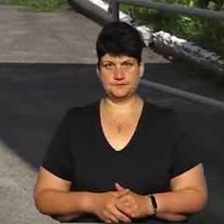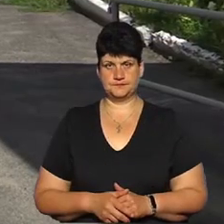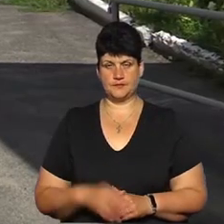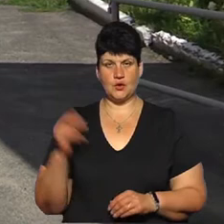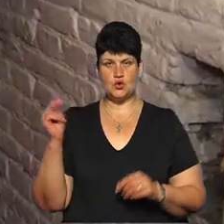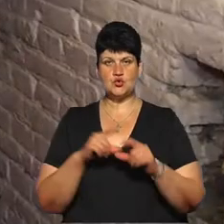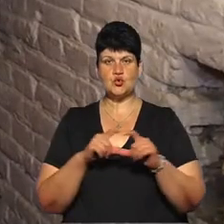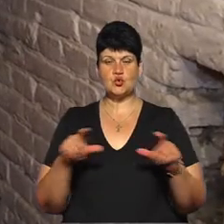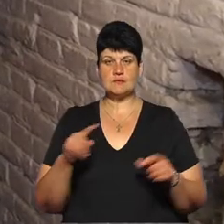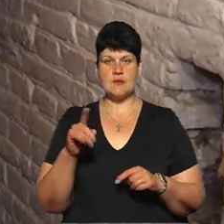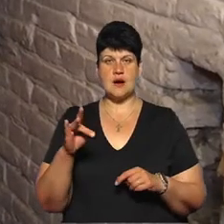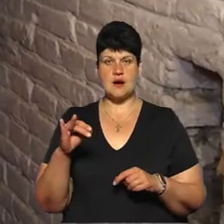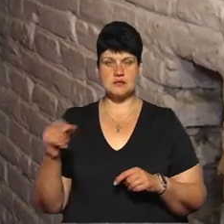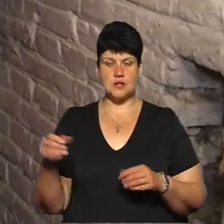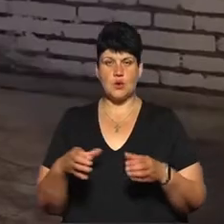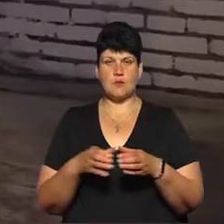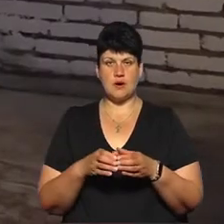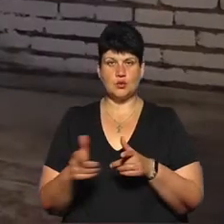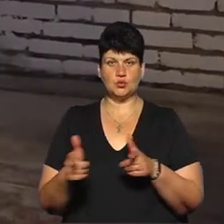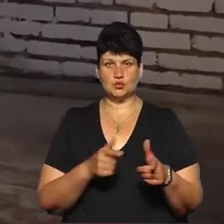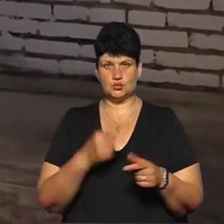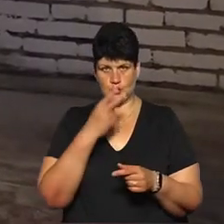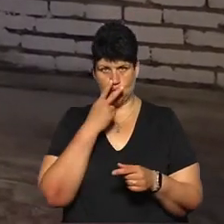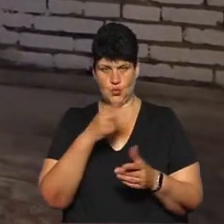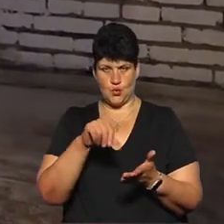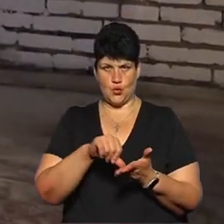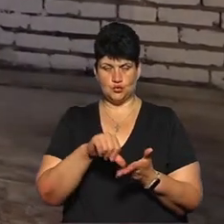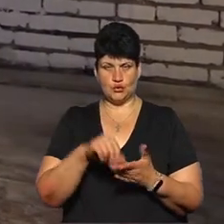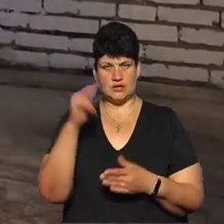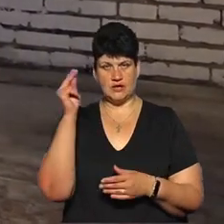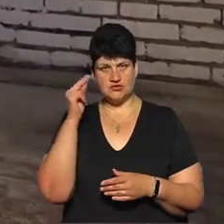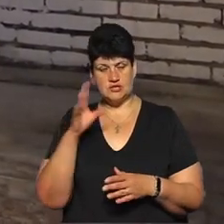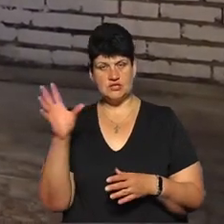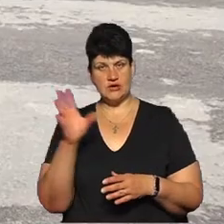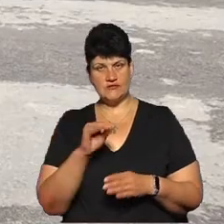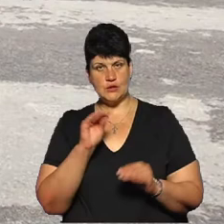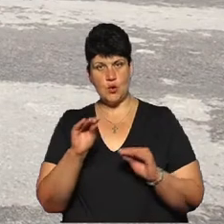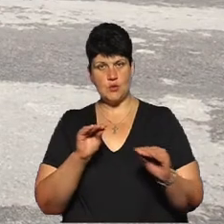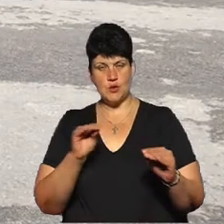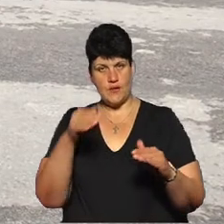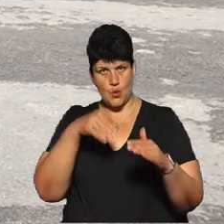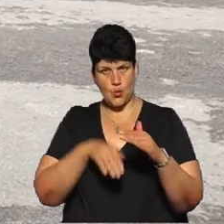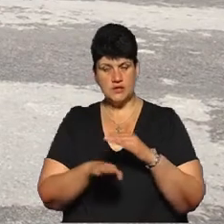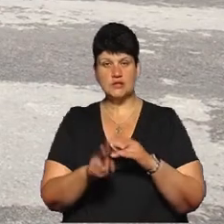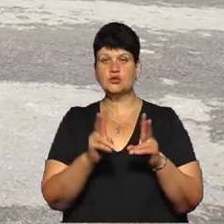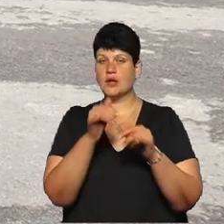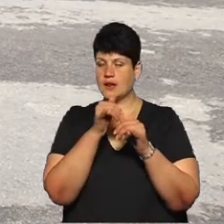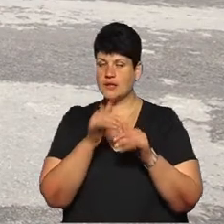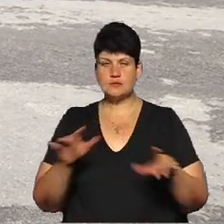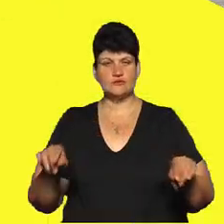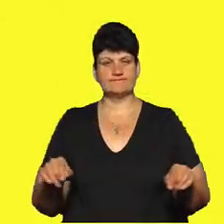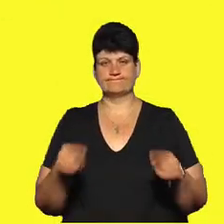Школи у Збаразькій громаді готують до очного навчання. Чи всі заклади облаштували укриття та які школи не зможуть відновити